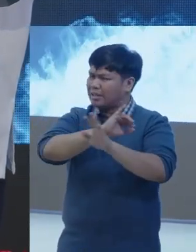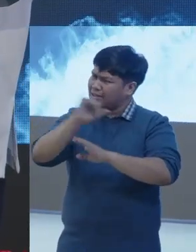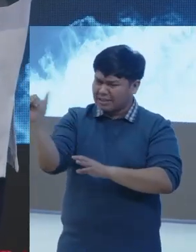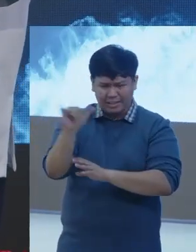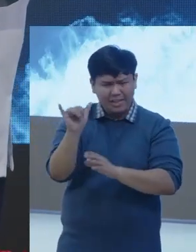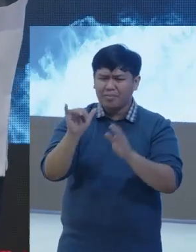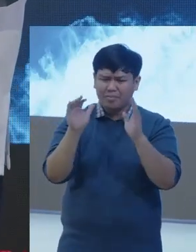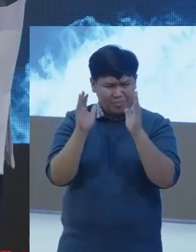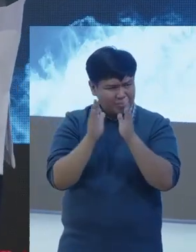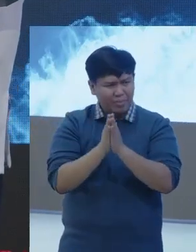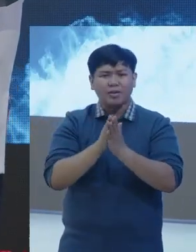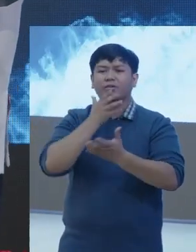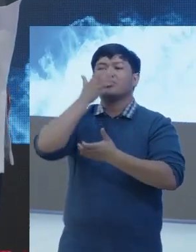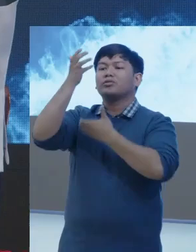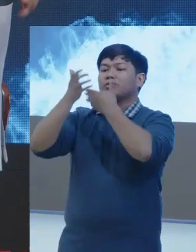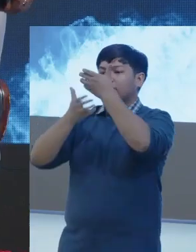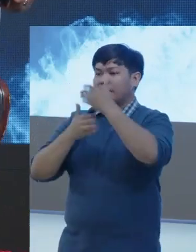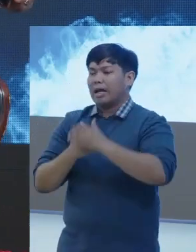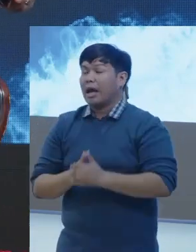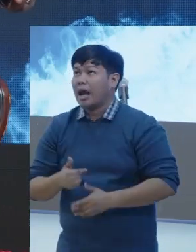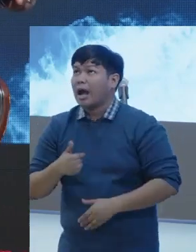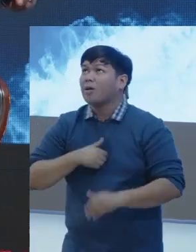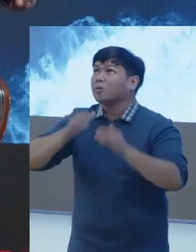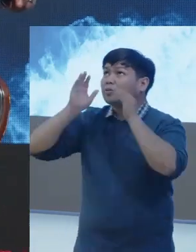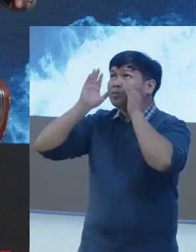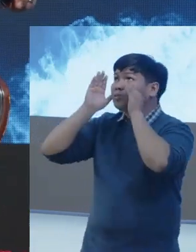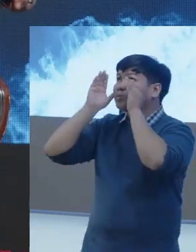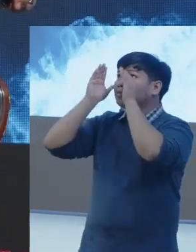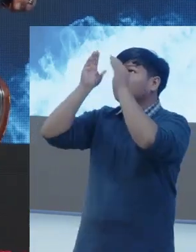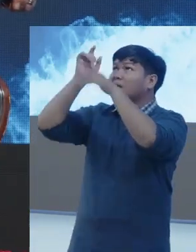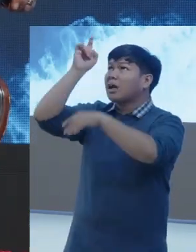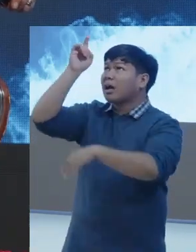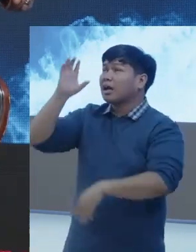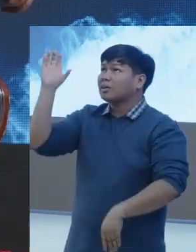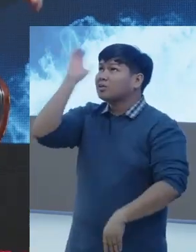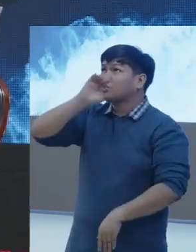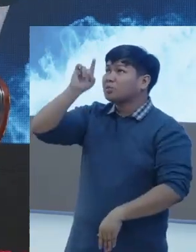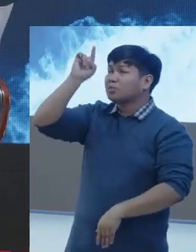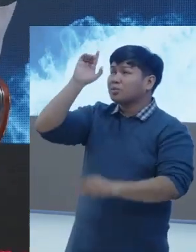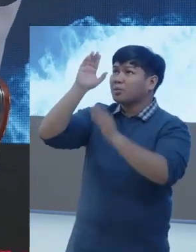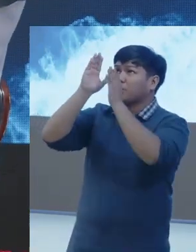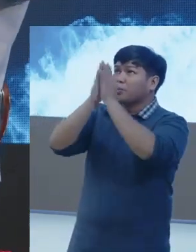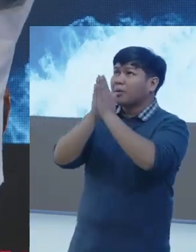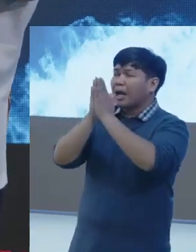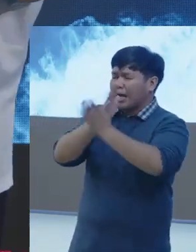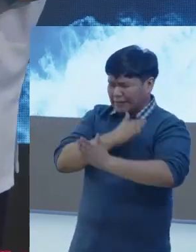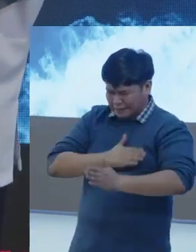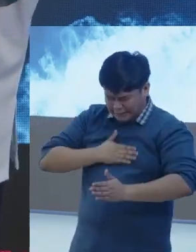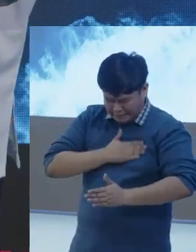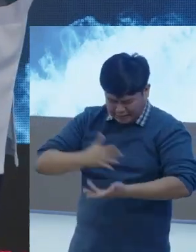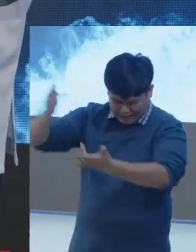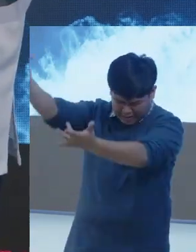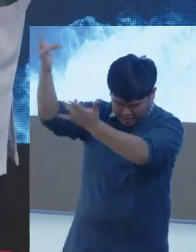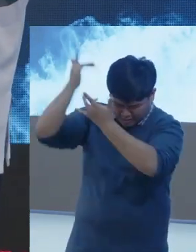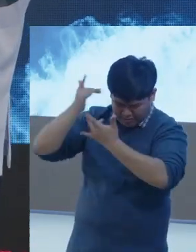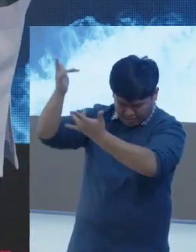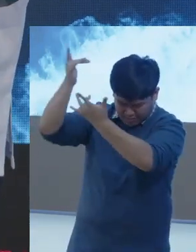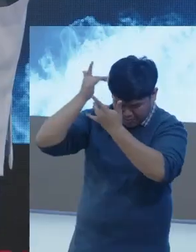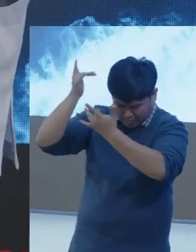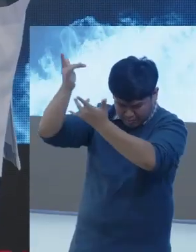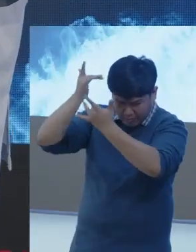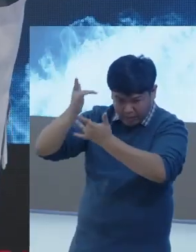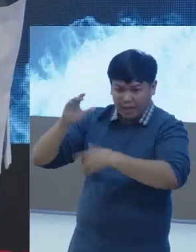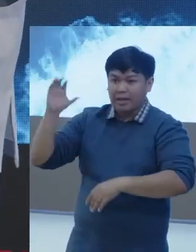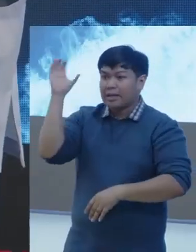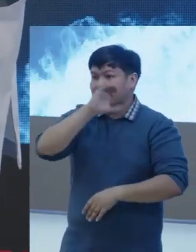confession. Then I turned my face to the Lord God, seeking Him by prayer and pleas for mercy. Seeking Him